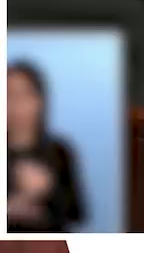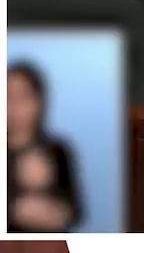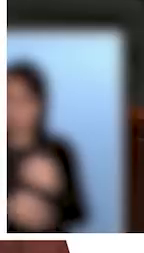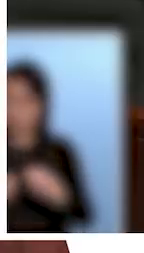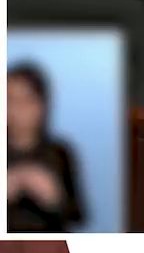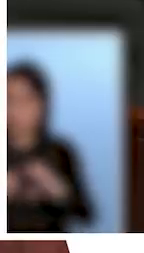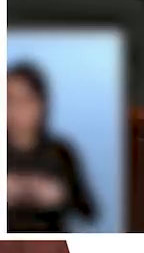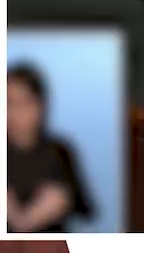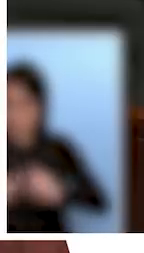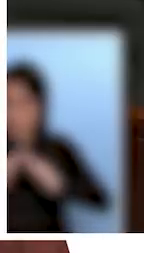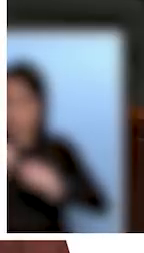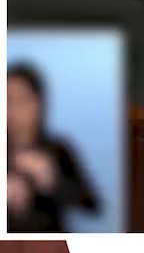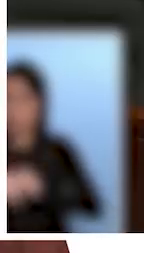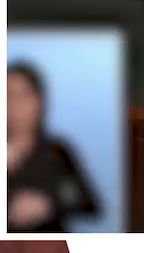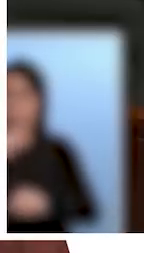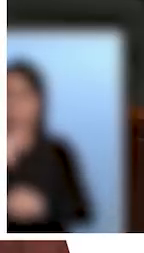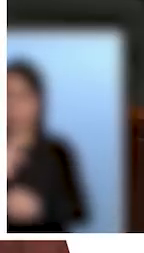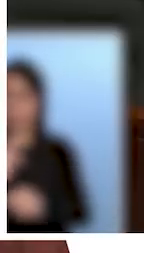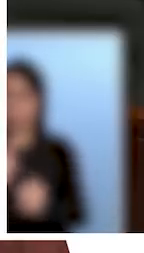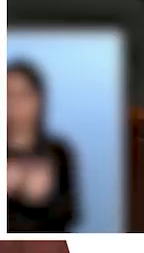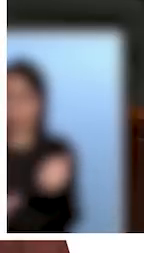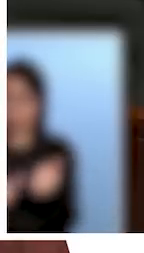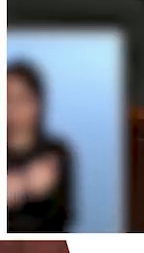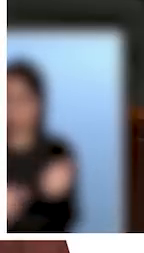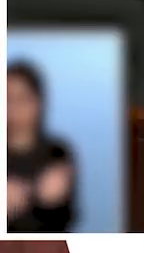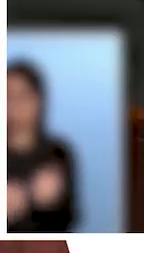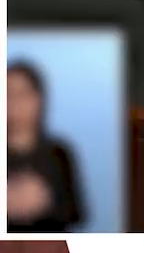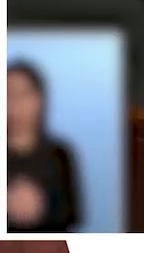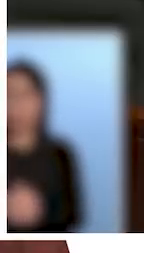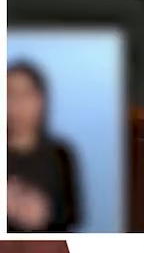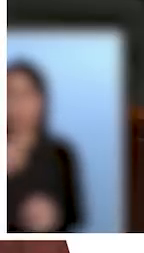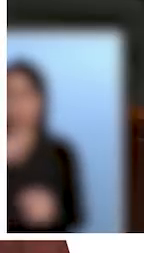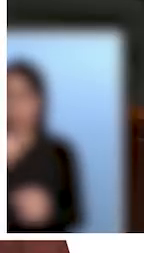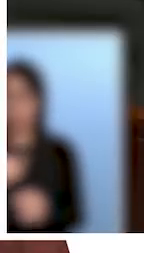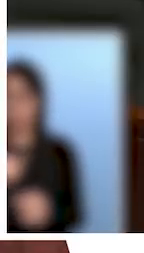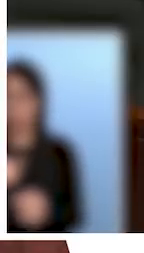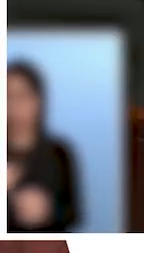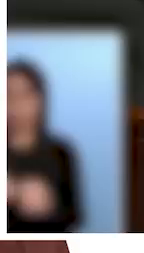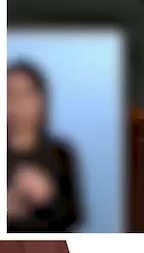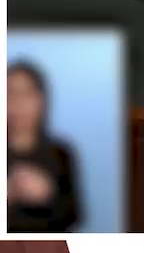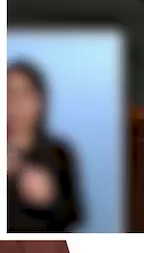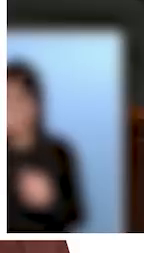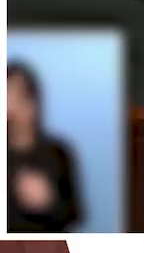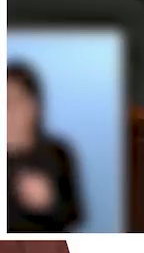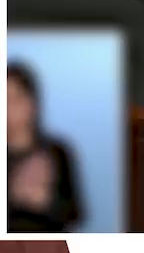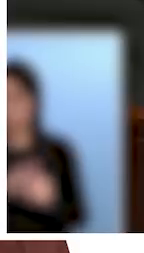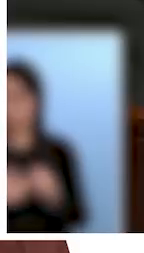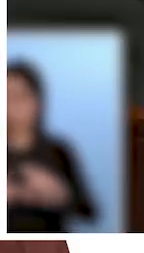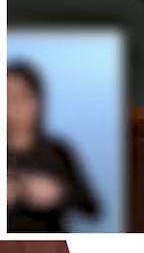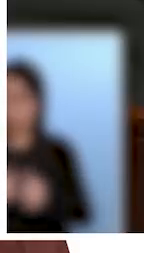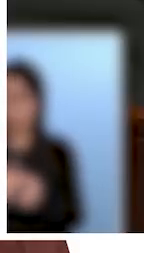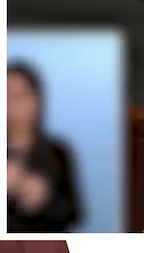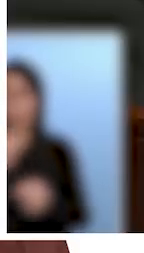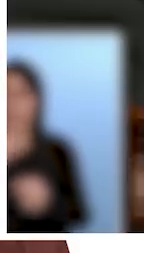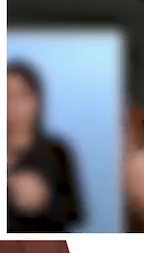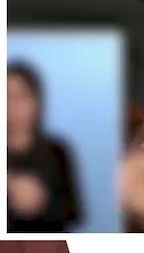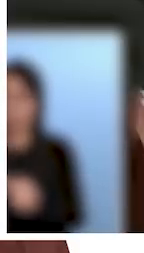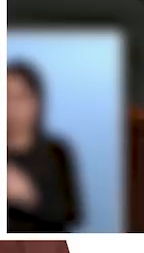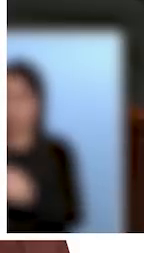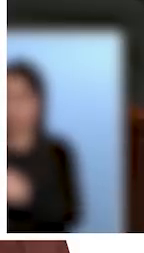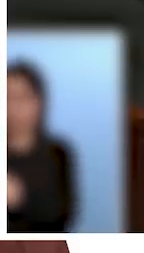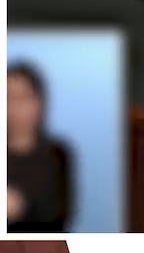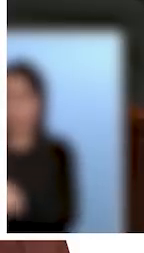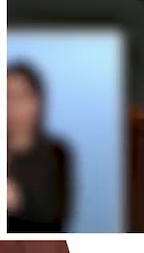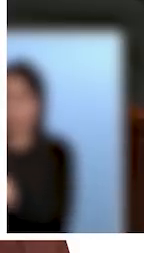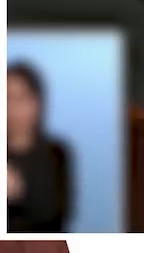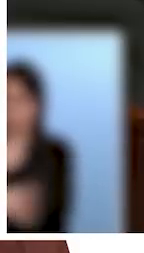係有成立，裡面有10個 member， 有10個成員，6個咧係官方嘅代表，有4個亦都係委任嘅非法